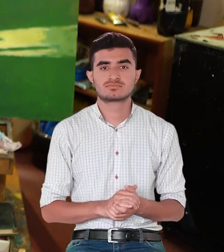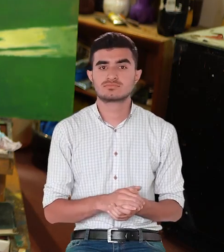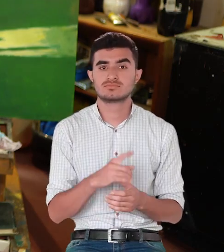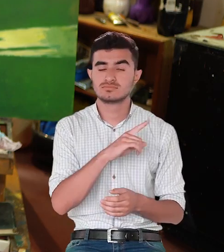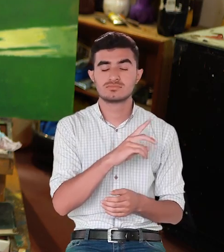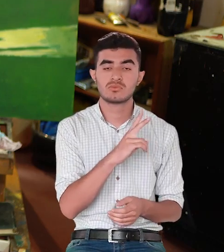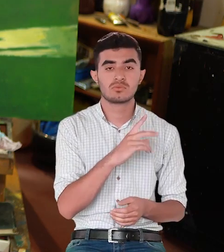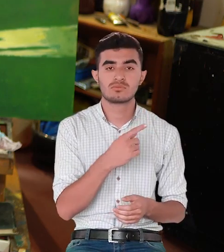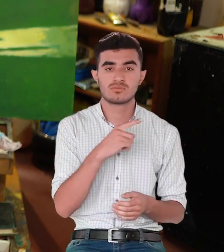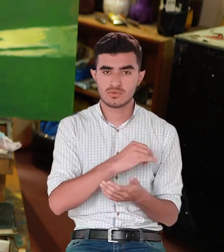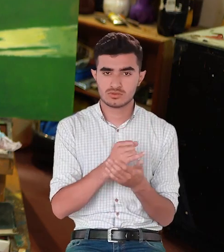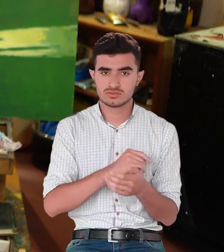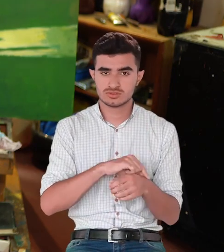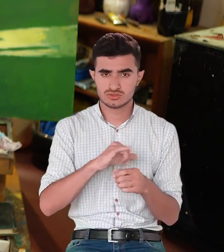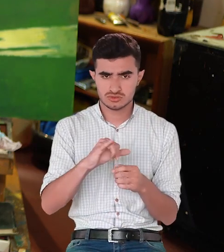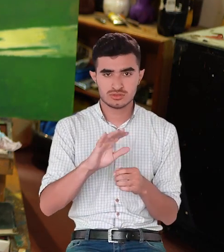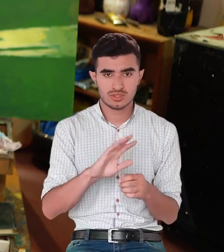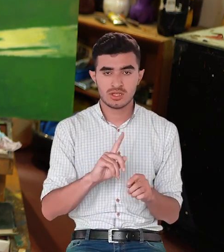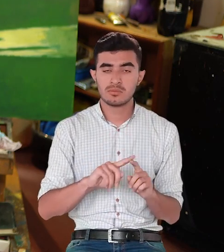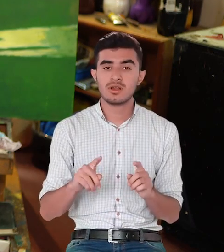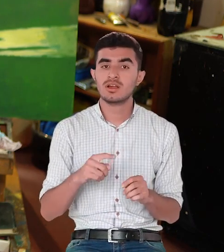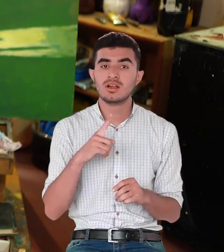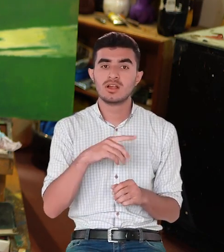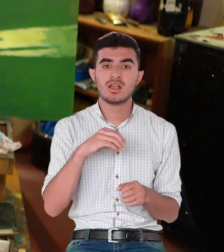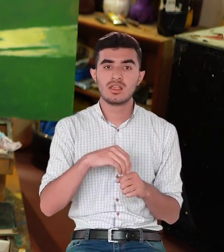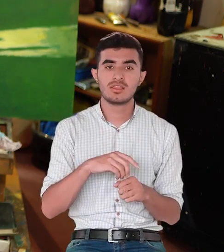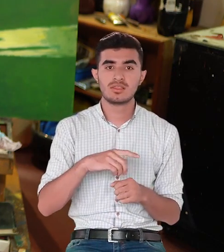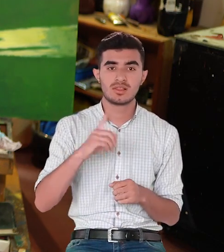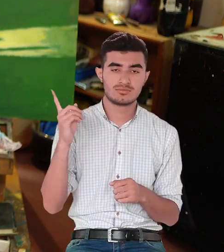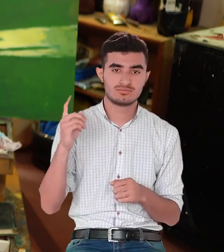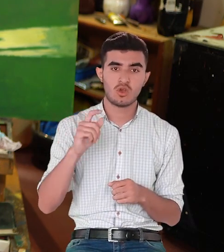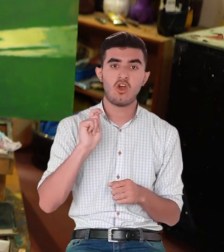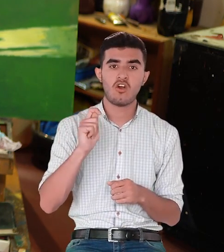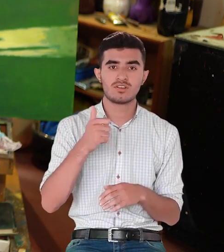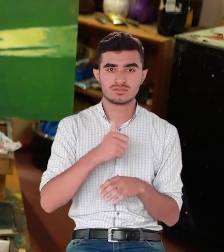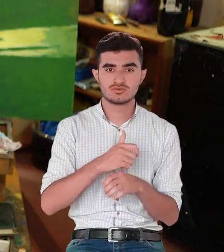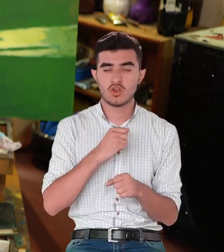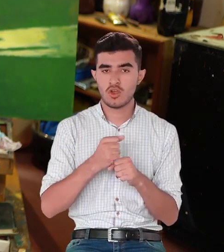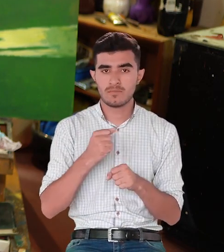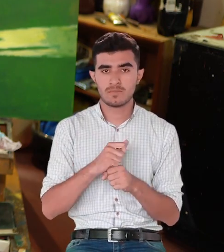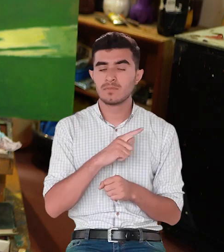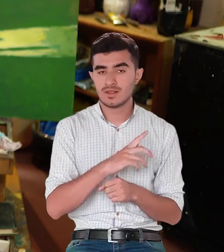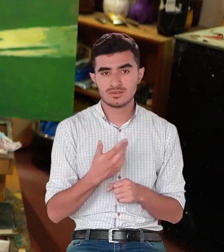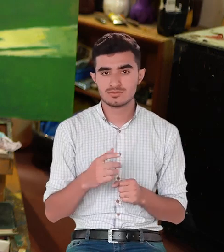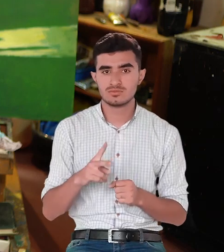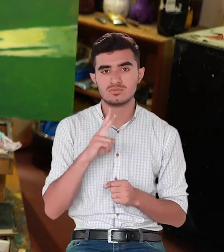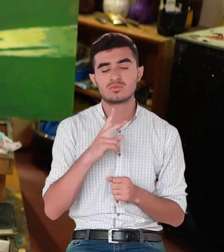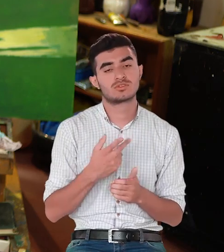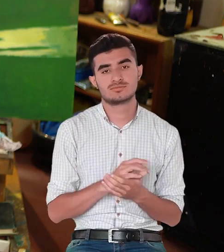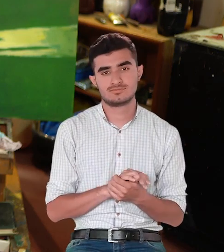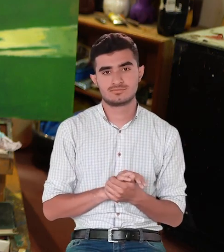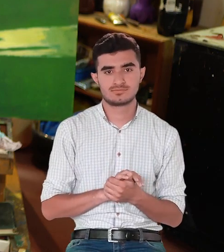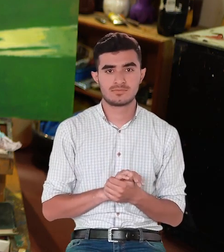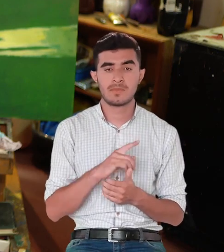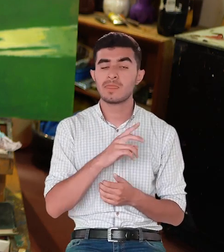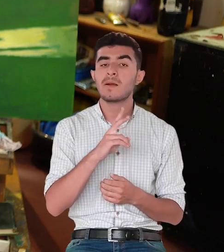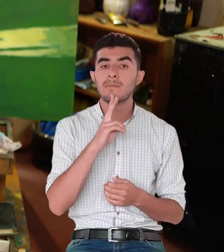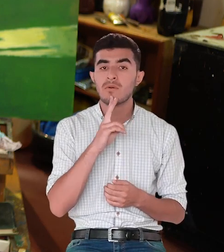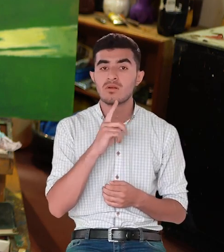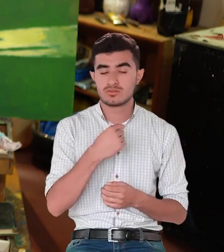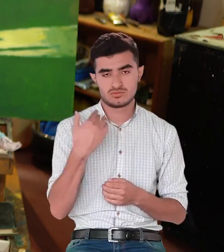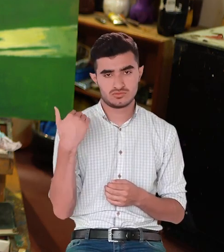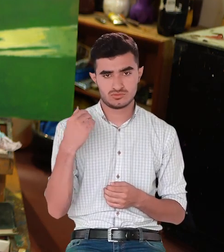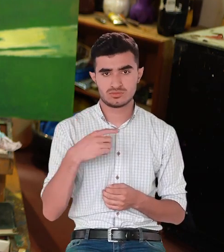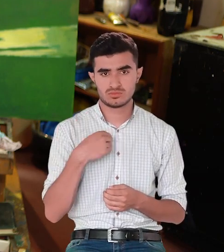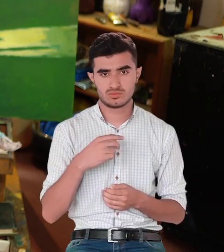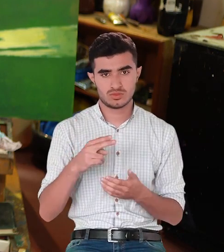تھے تو پوسٹ آفس والوں نے اس نے کہا کہ اسے کہو گے وہ تمہیں بنا کے دے. تو وہ